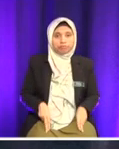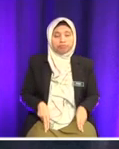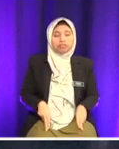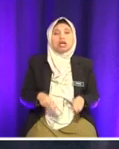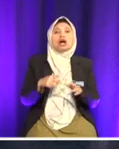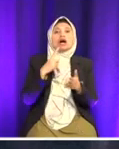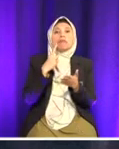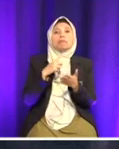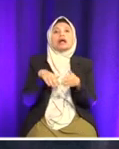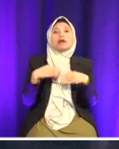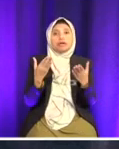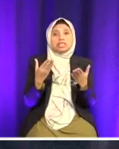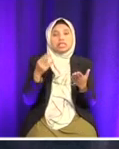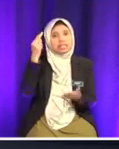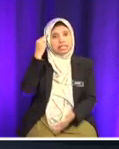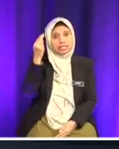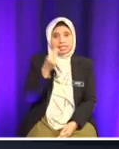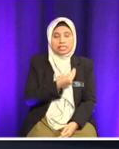yang mudah